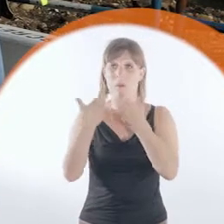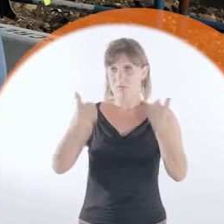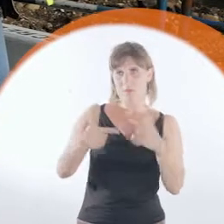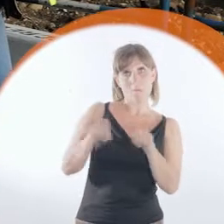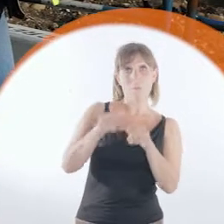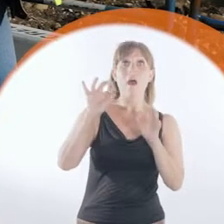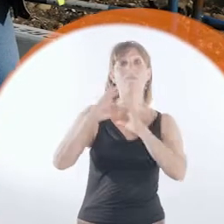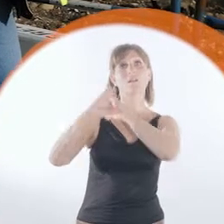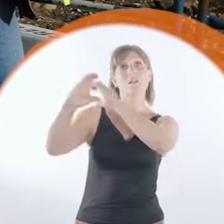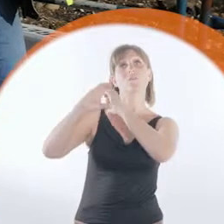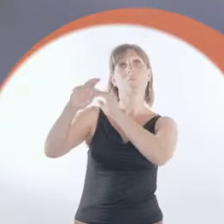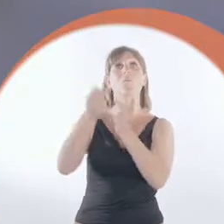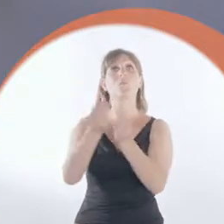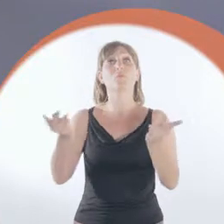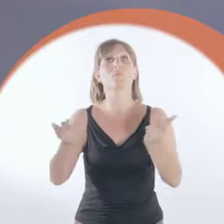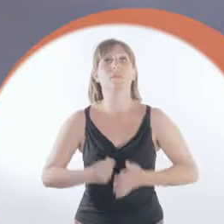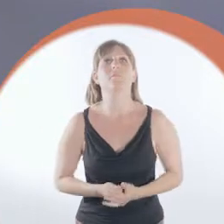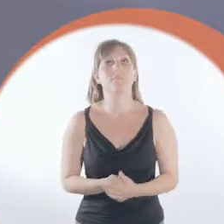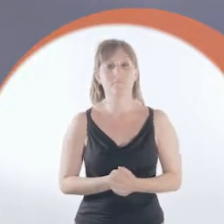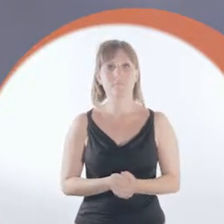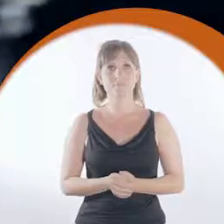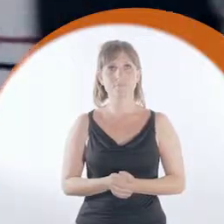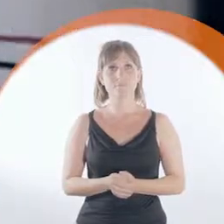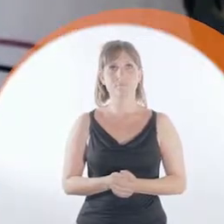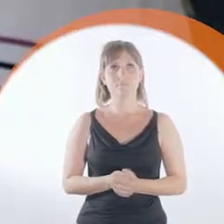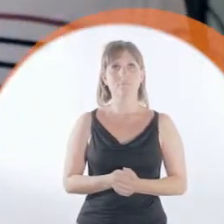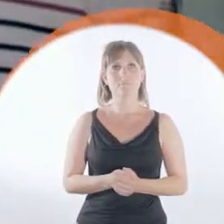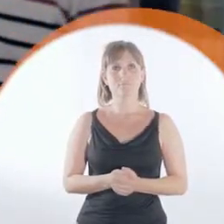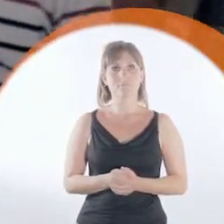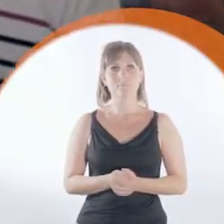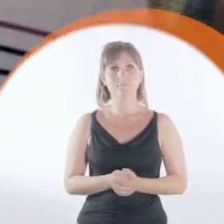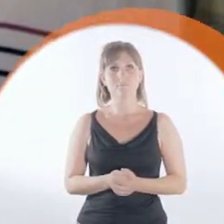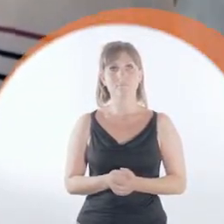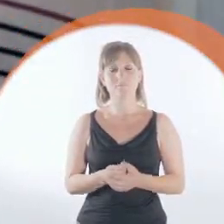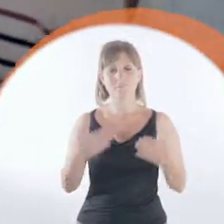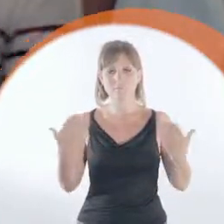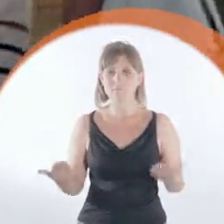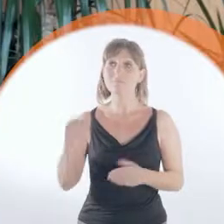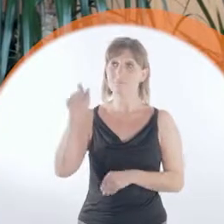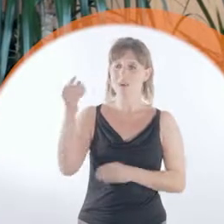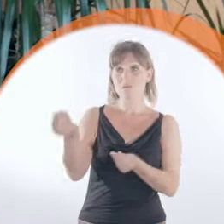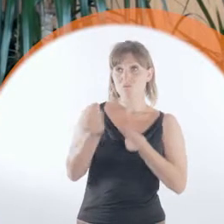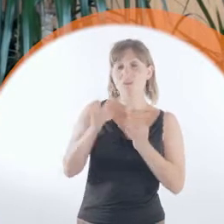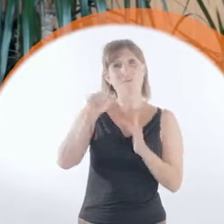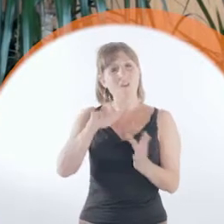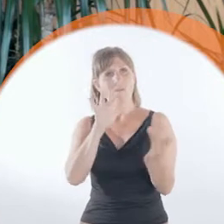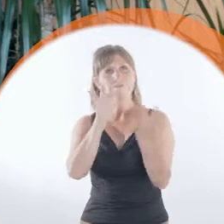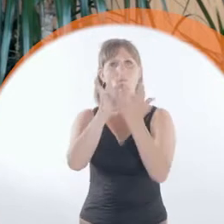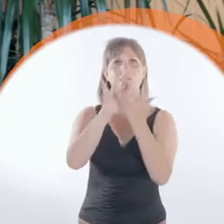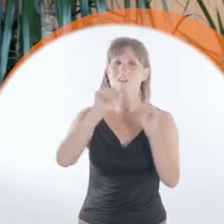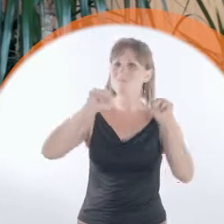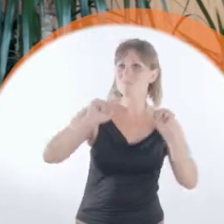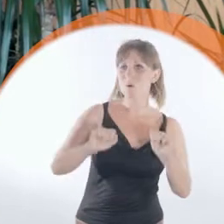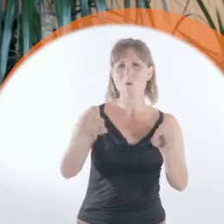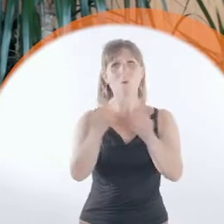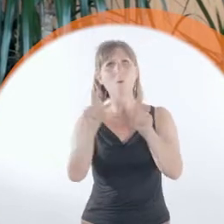ou dans notre cas les transports publics. Ça nous évite beaucoup d'intermédiaires et nous permet un réel contact et